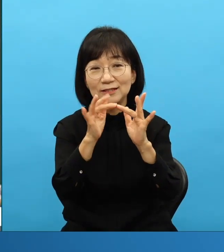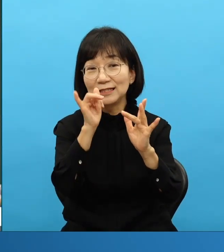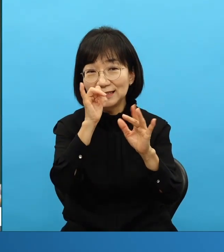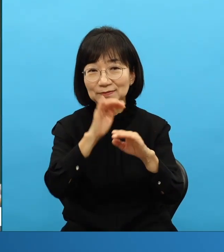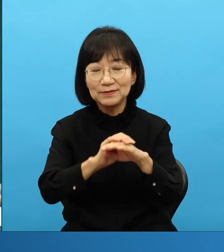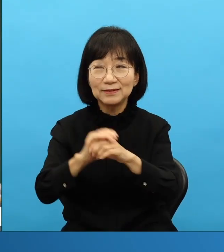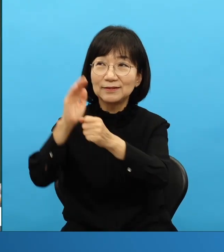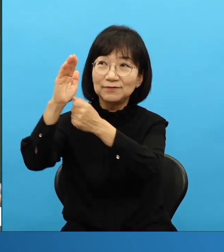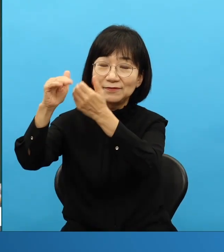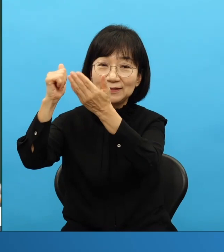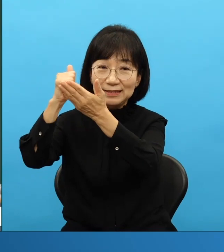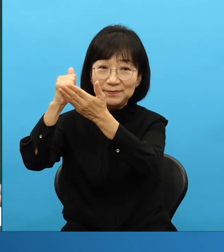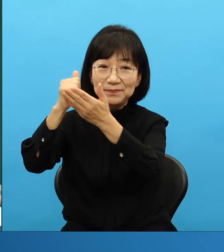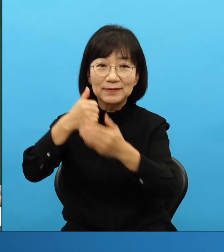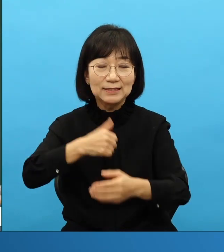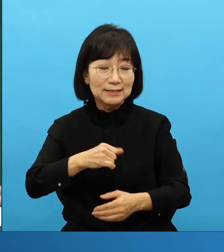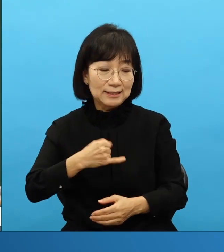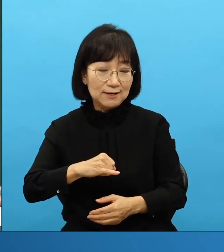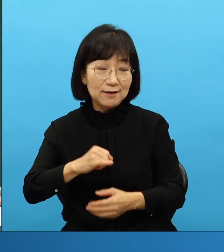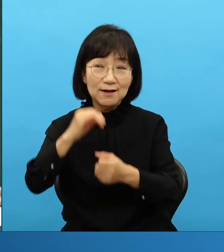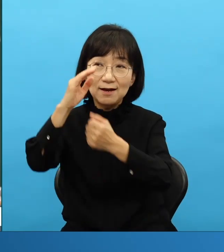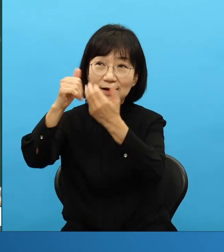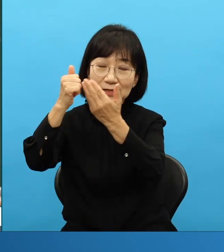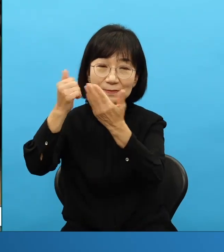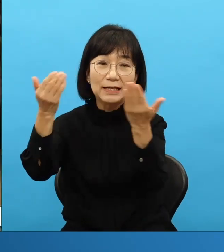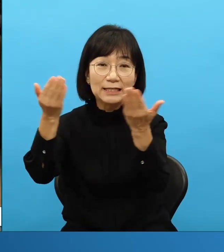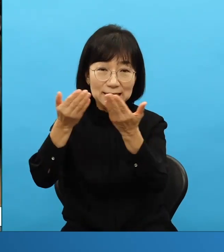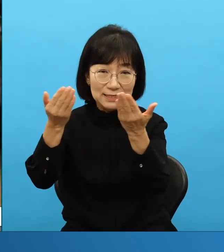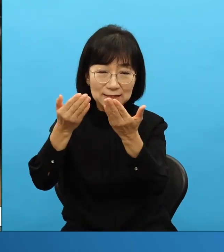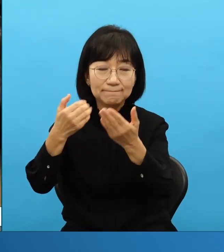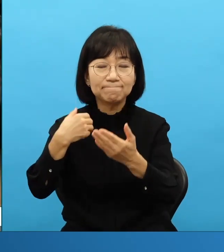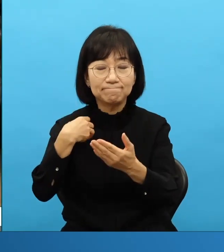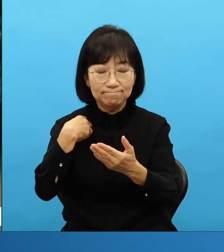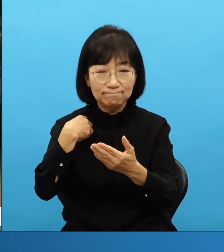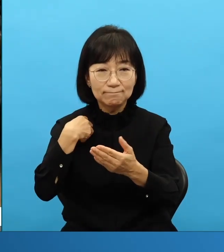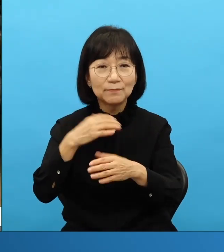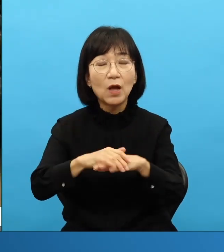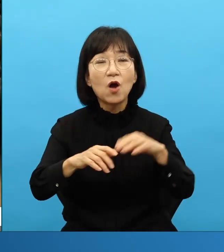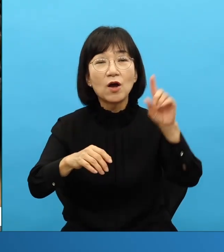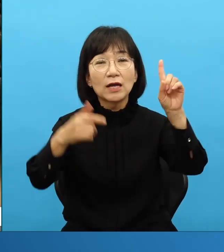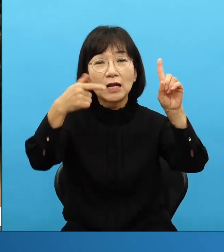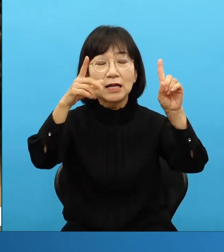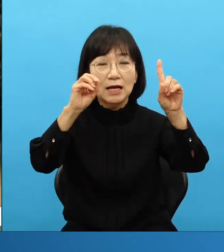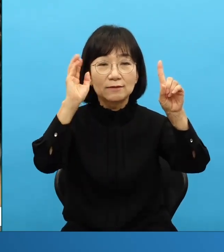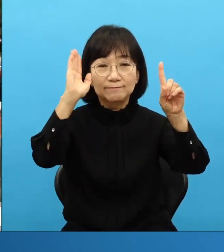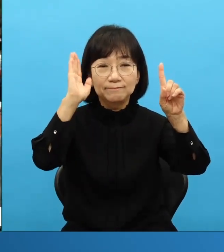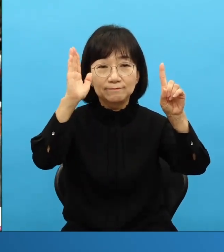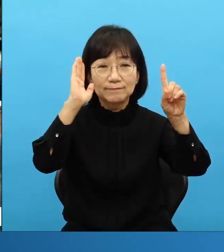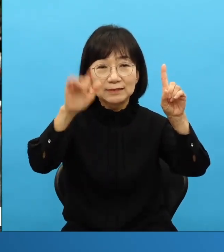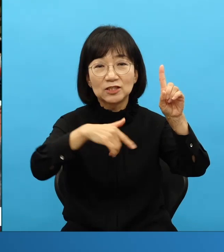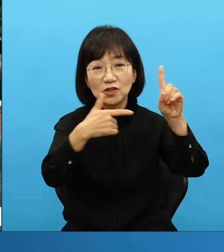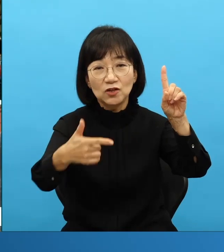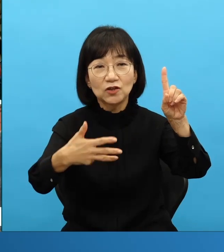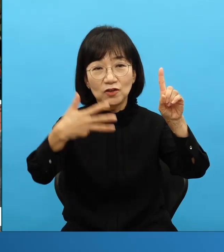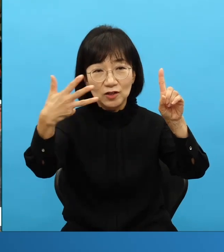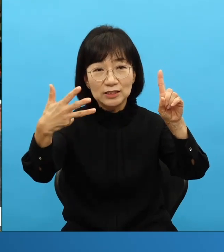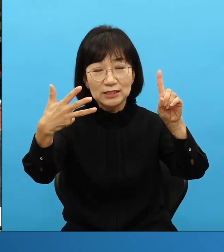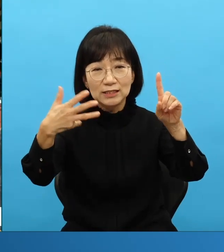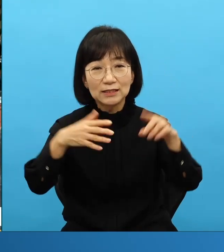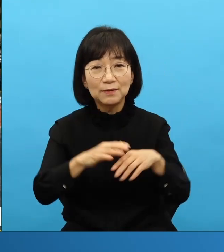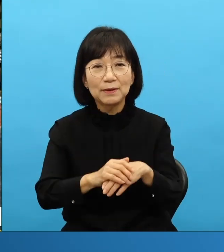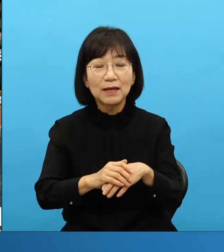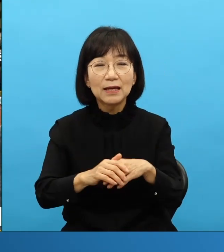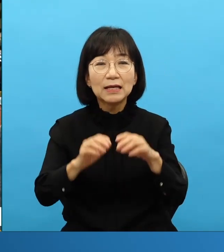대회는 하나님의 자녀는 하나님의 이르리란 주제로 1강이 22일 저녁 8시, 23일